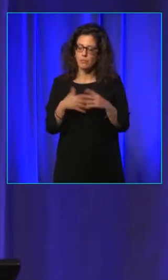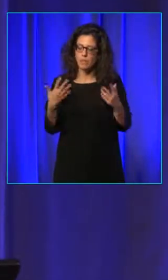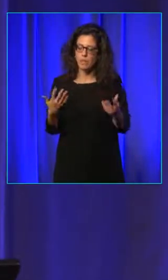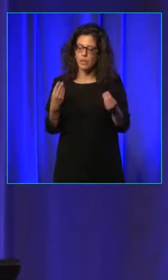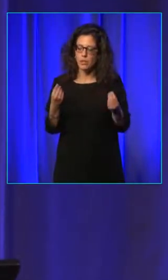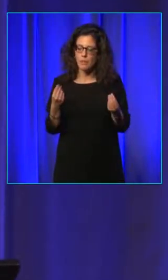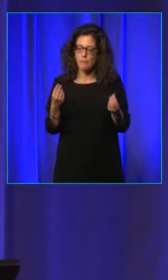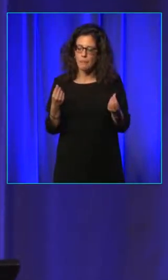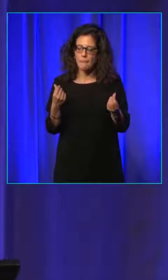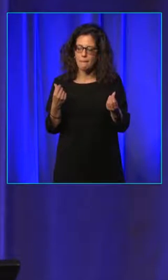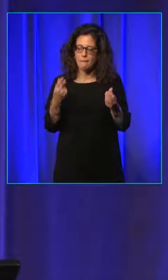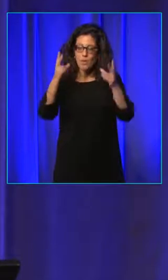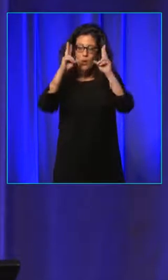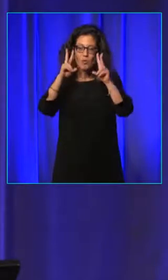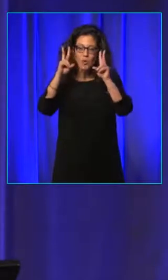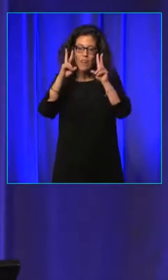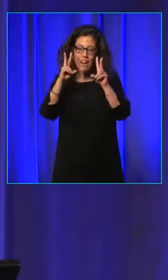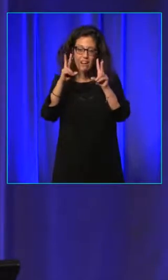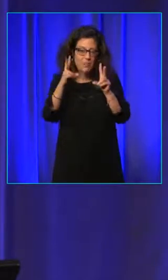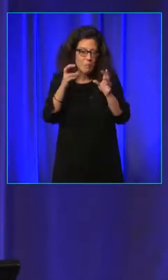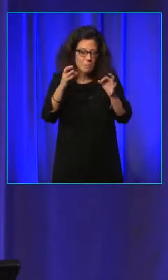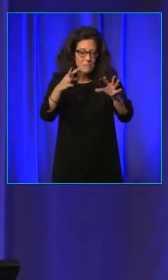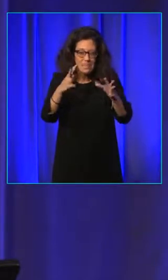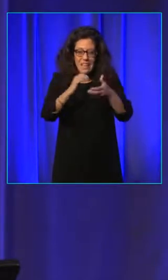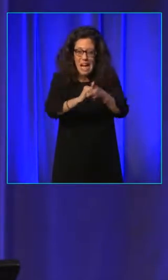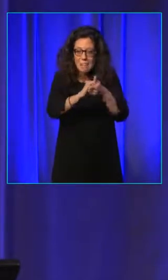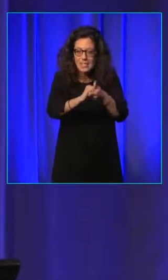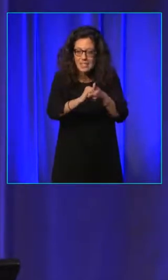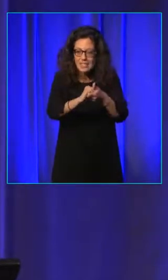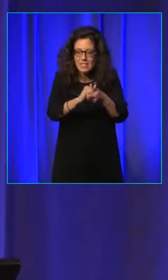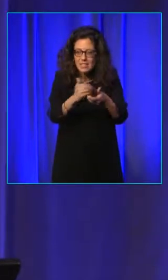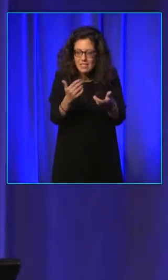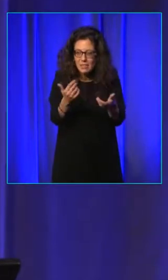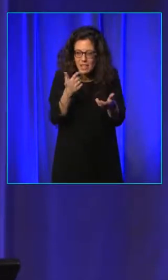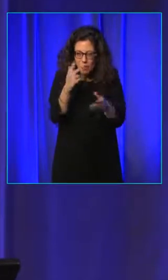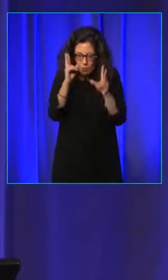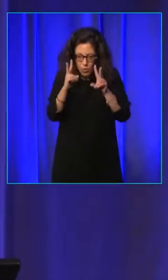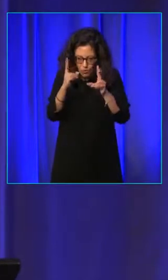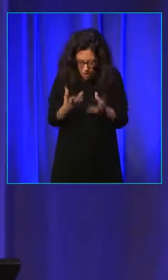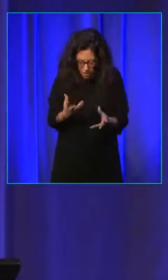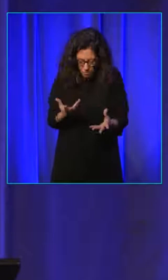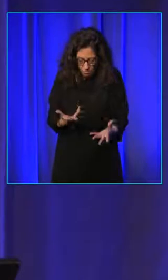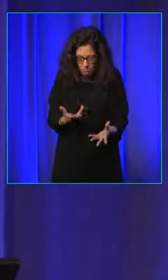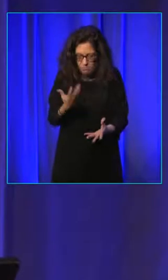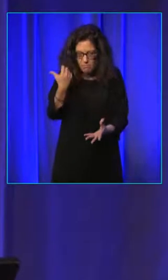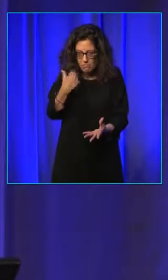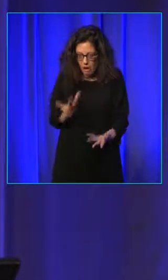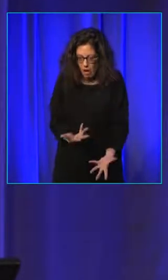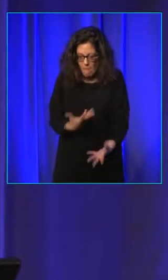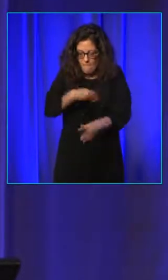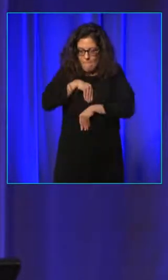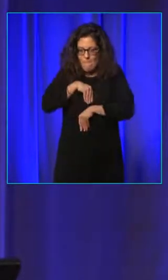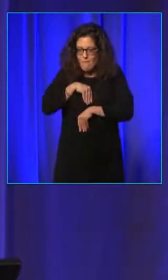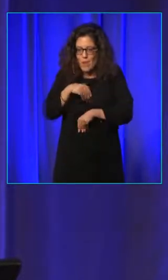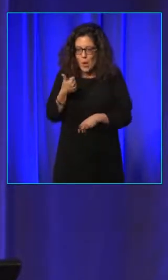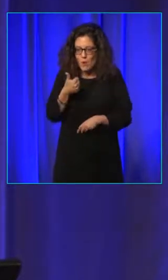le cheval, c'est son ami, fait partie du cheval. Ça forme un tout, vous voyez. Et